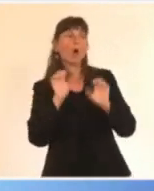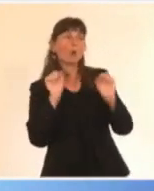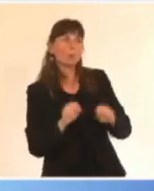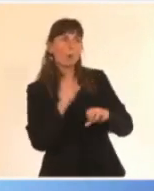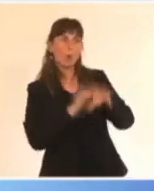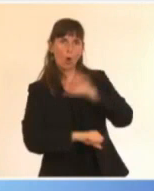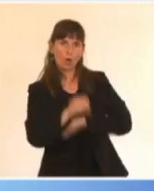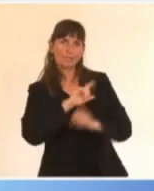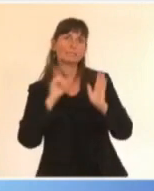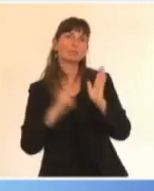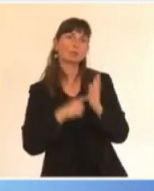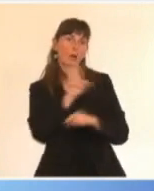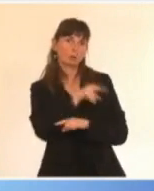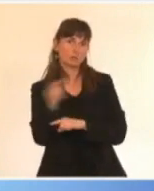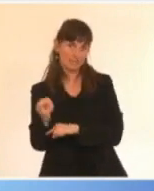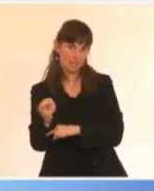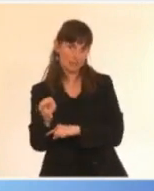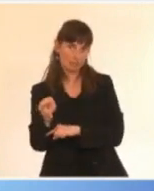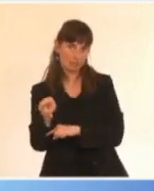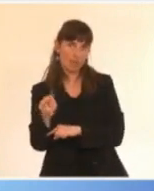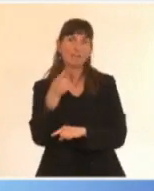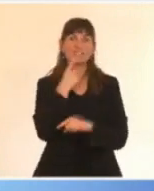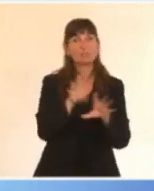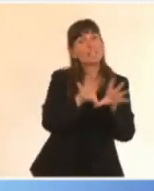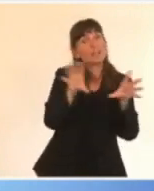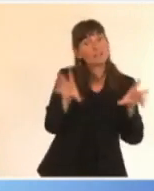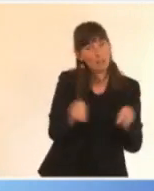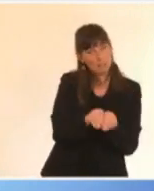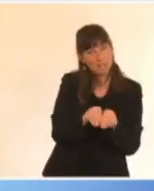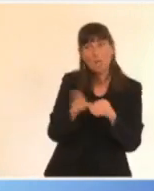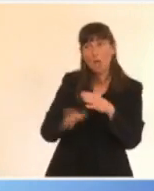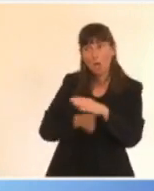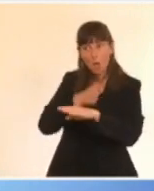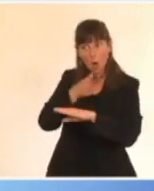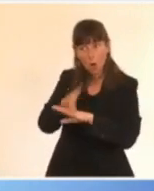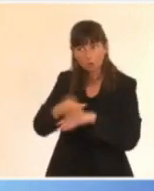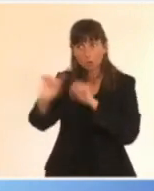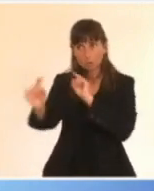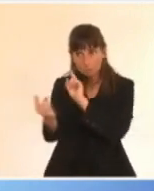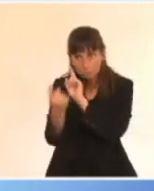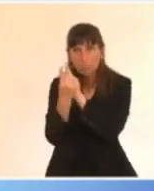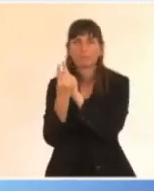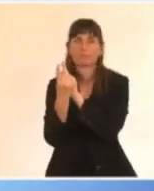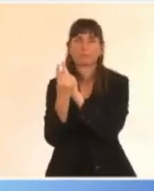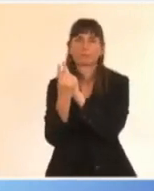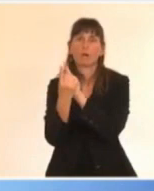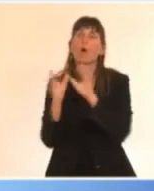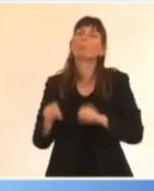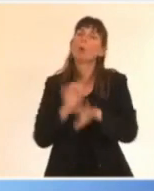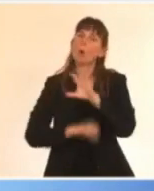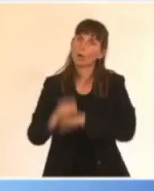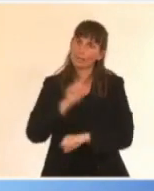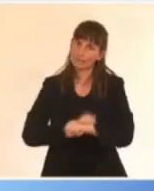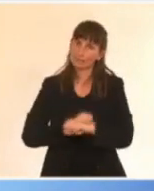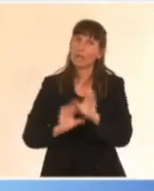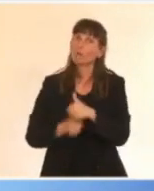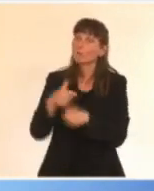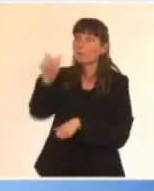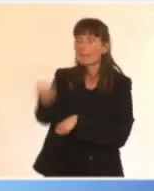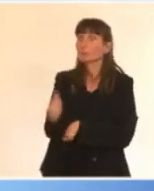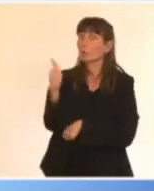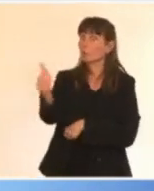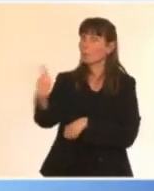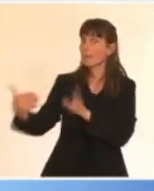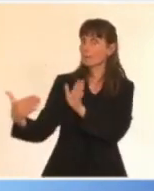familles en direction de leurs aînés fragiles admis en EHPAD. Ce sera à la demande du résident. Ce sera